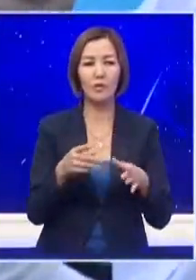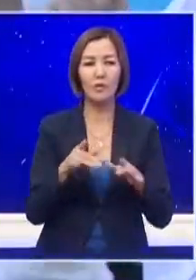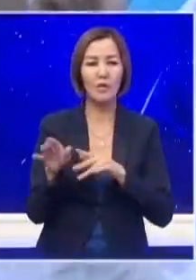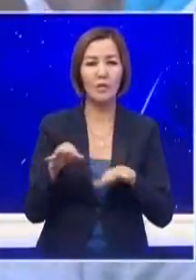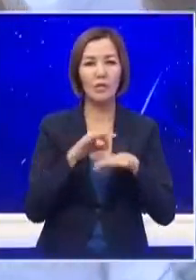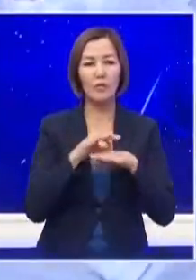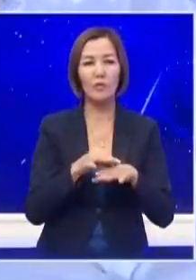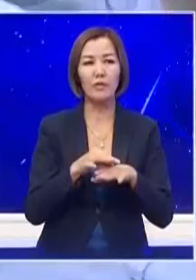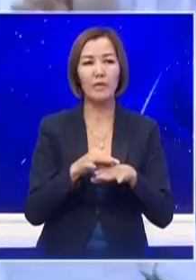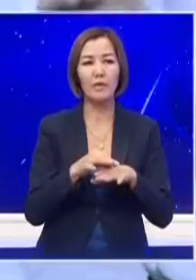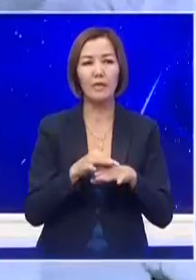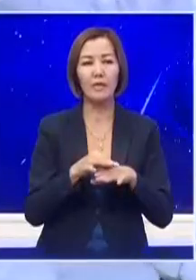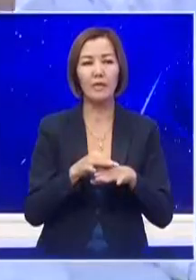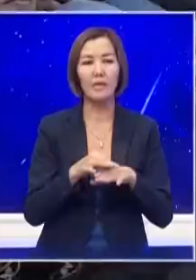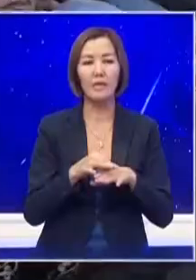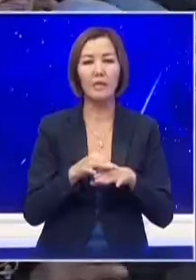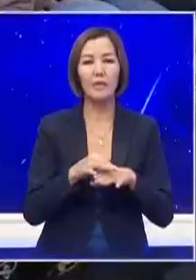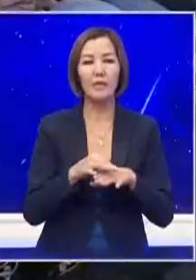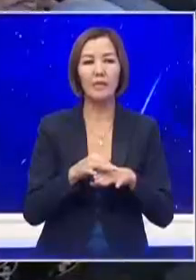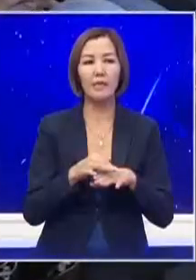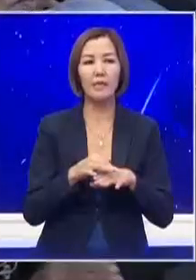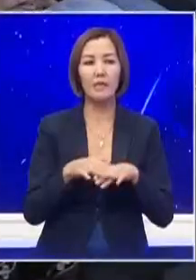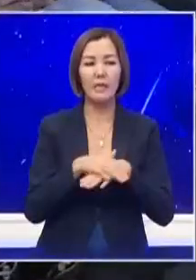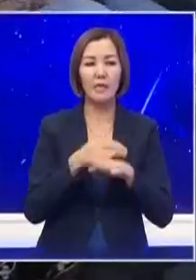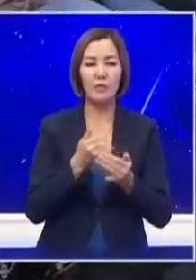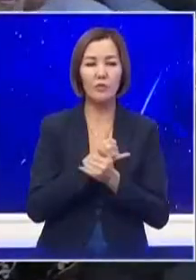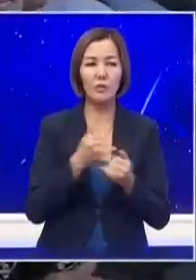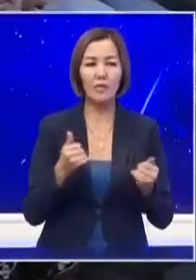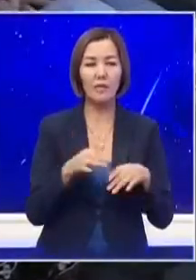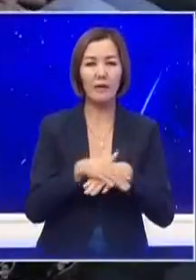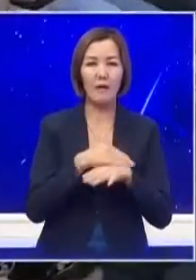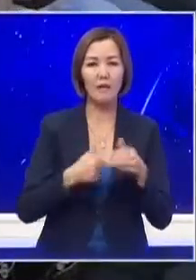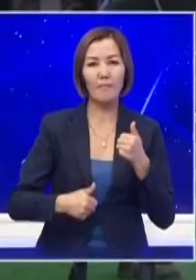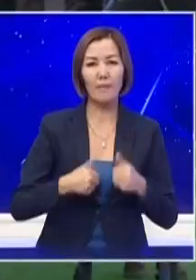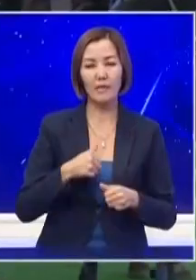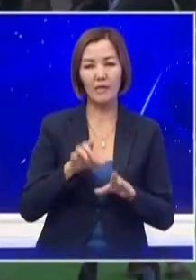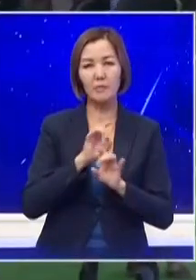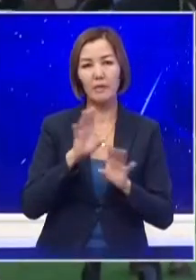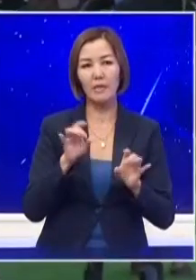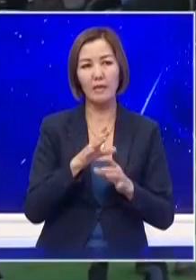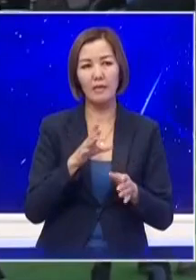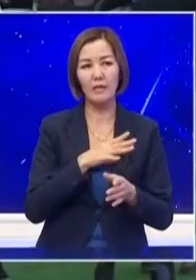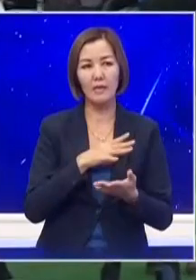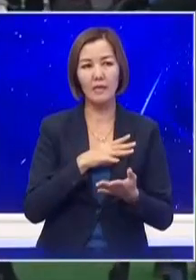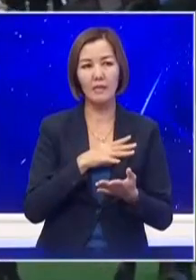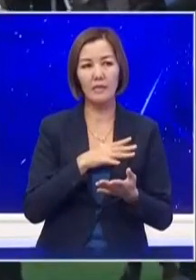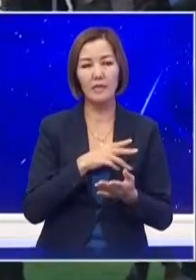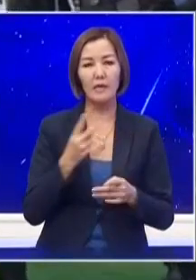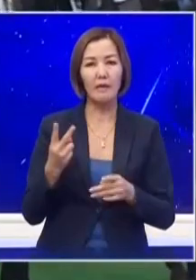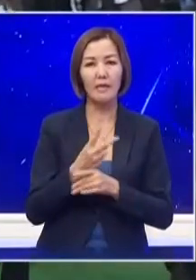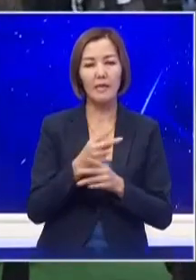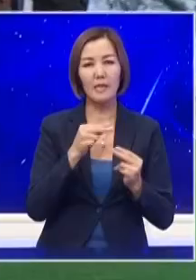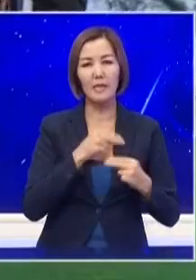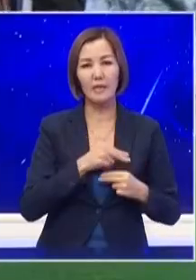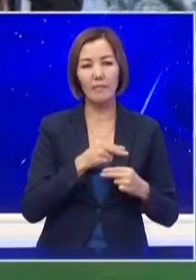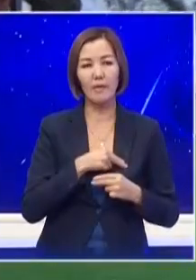өңір ақындар мен батырлардың мекені. Олардың ел үшін атқарған еңбегін халқы мақтанышпен айтады. Әсіресе дала академигі атанған екі мәрте еңбегер